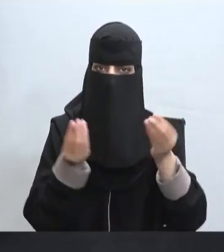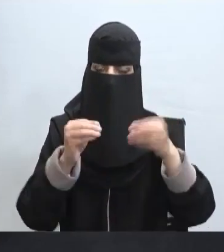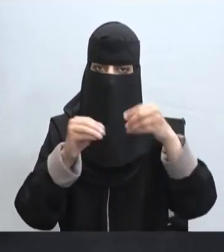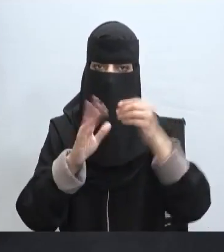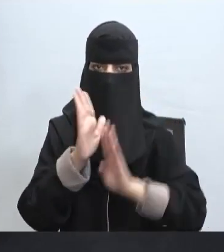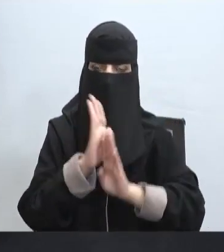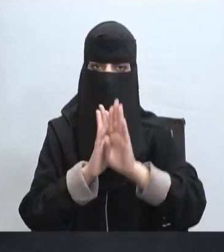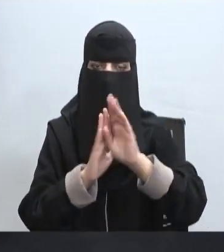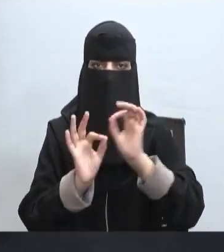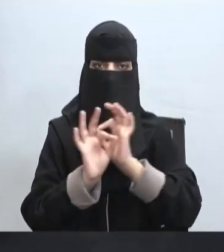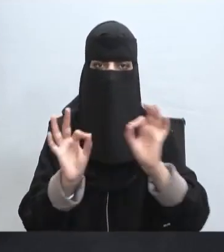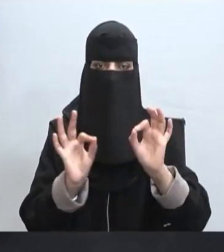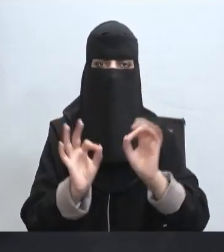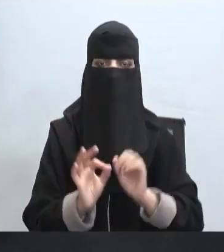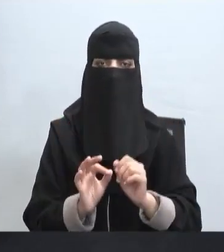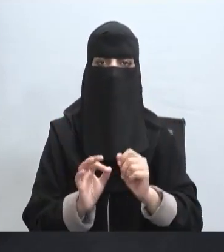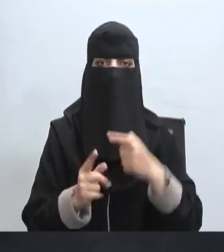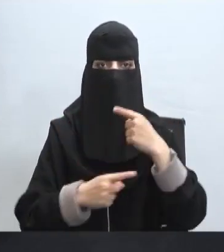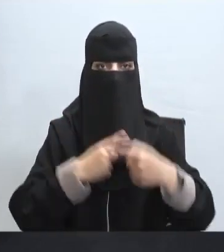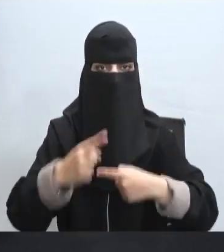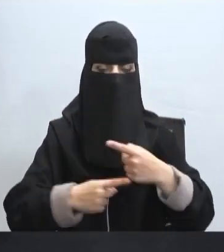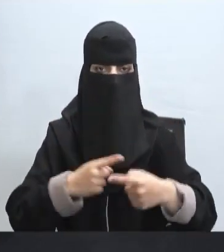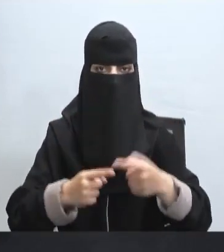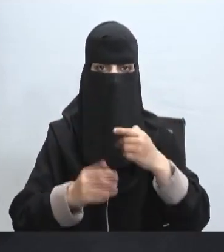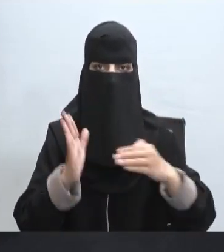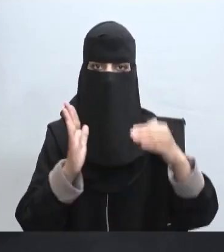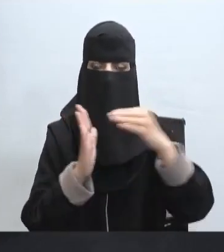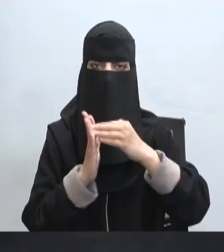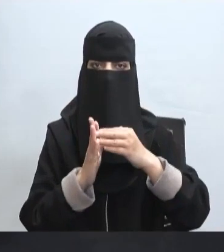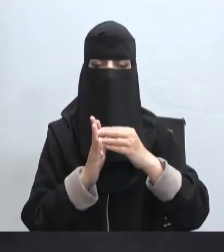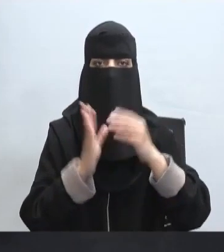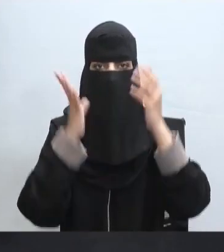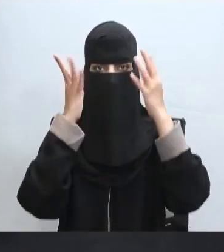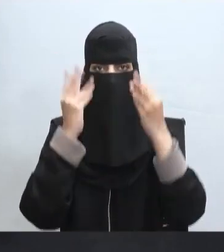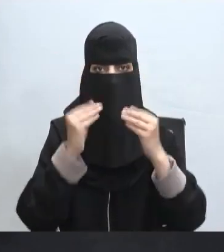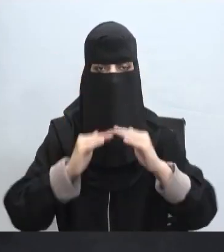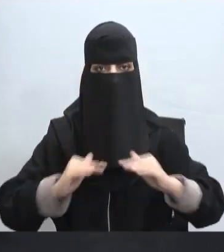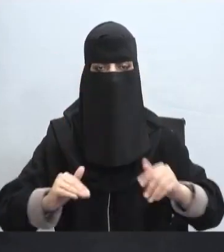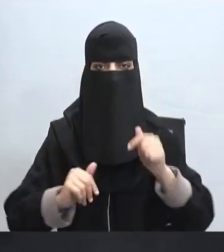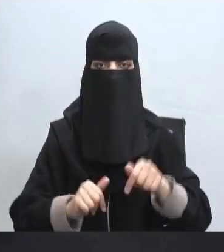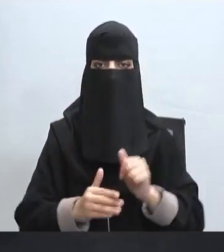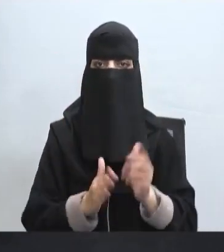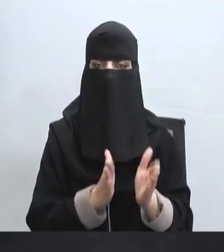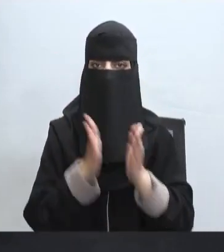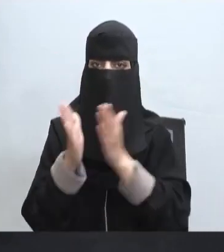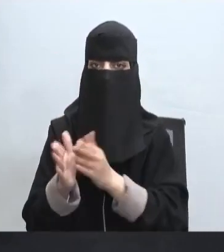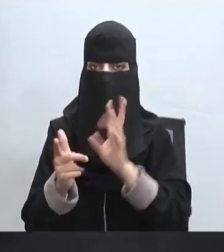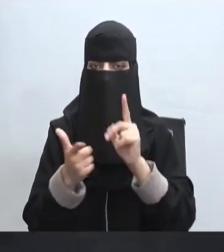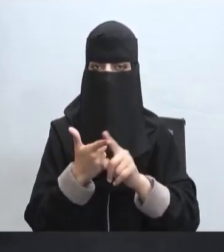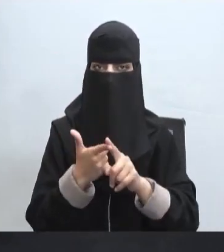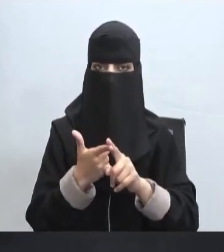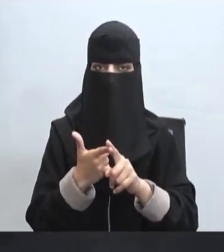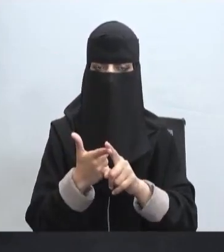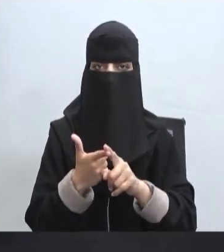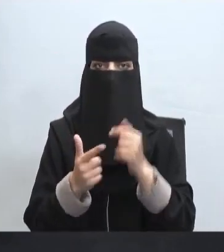الدخل بشكل دائم وحتى تحقق الحياه الكريمه التي ترتضيها بعد ذلك انتقلنا بعد